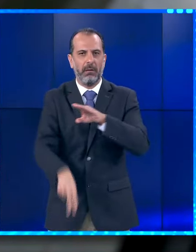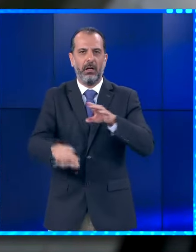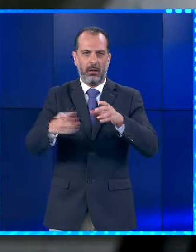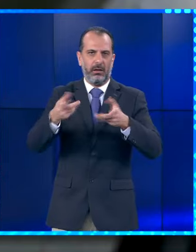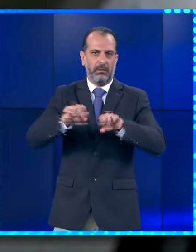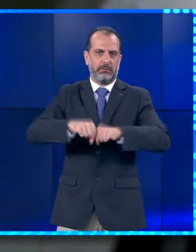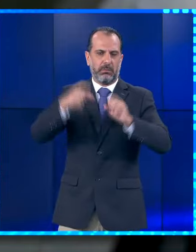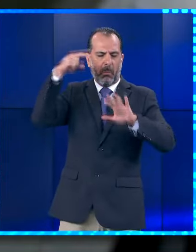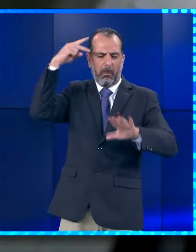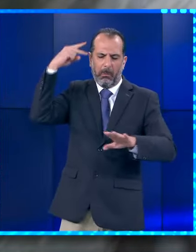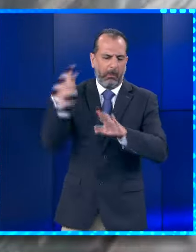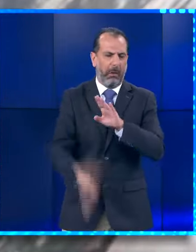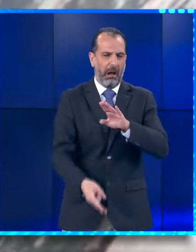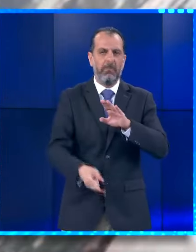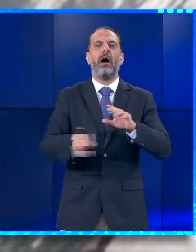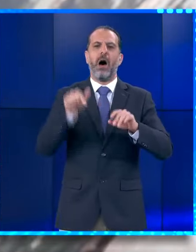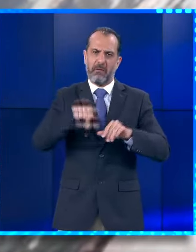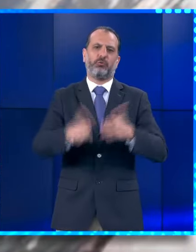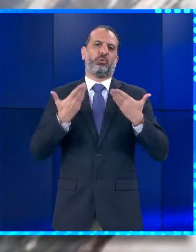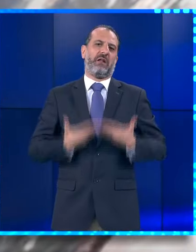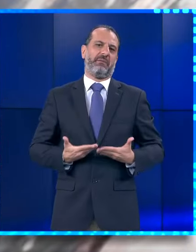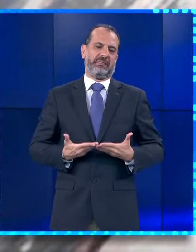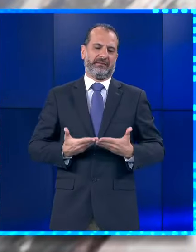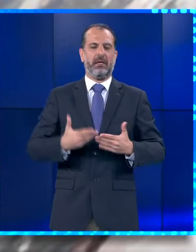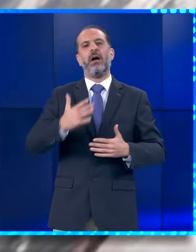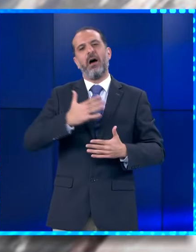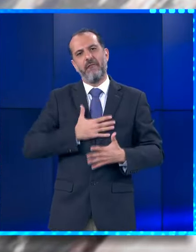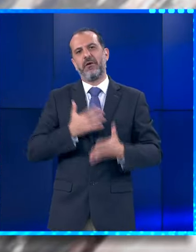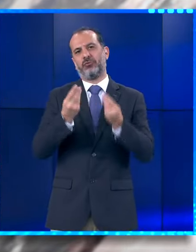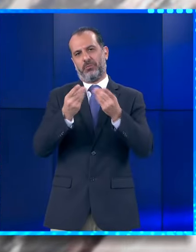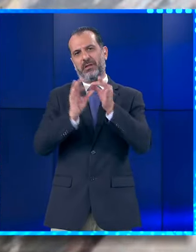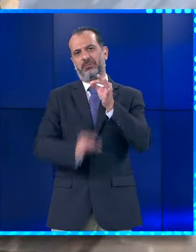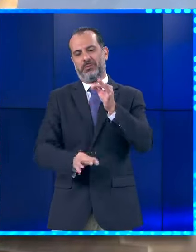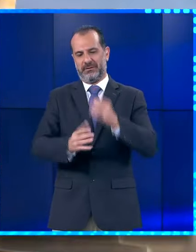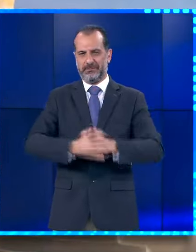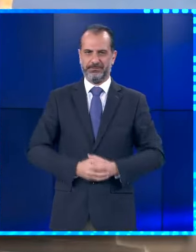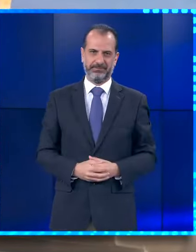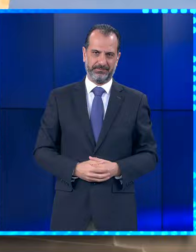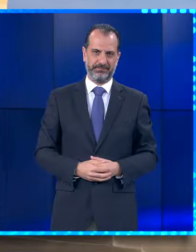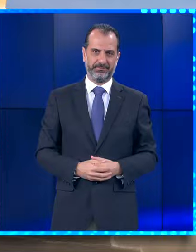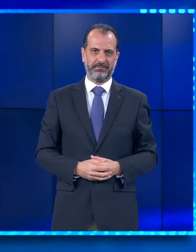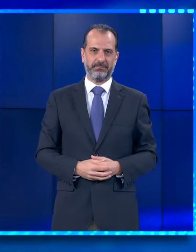προσγειωθεί με σφοδρότητα στο κενό, Βαλεντίνα. Σε ευχαριστώ πολύ για τις πληροφορίες, Αλέξανδρε.